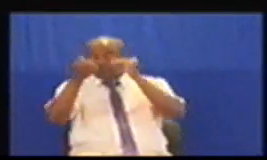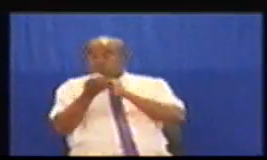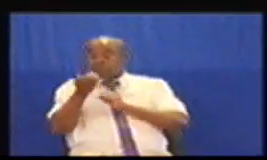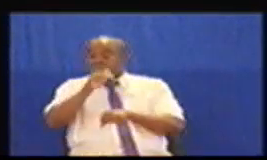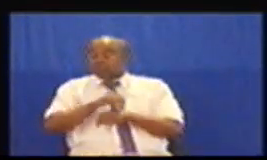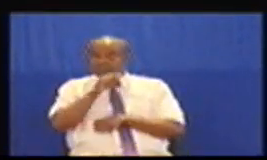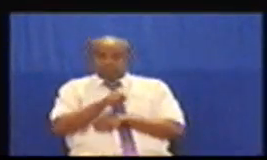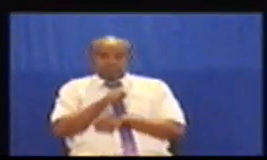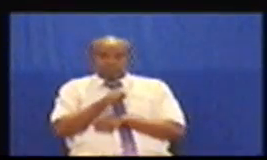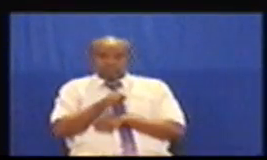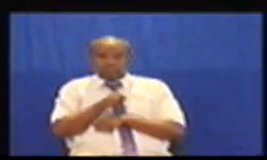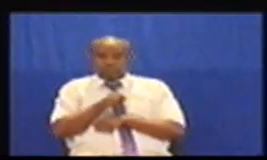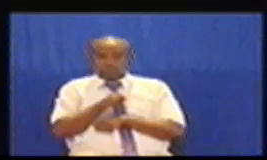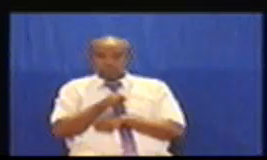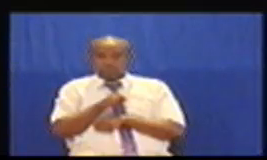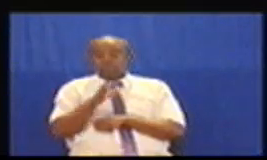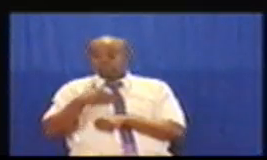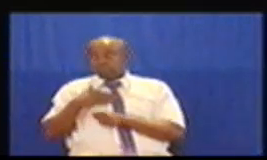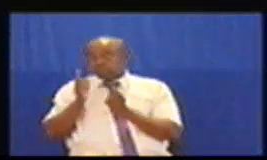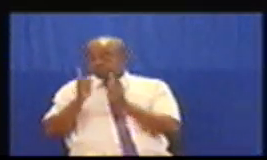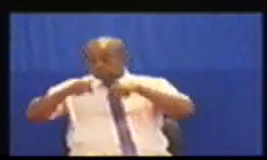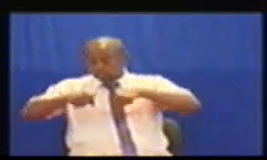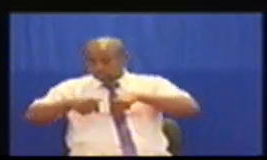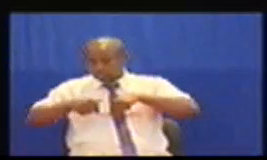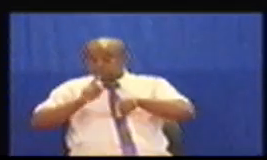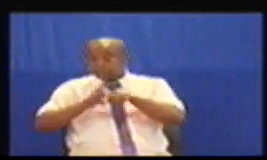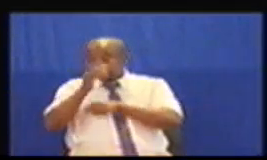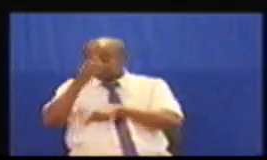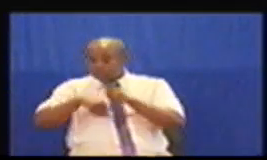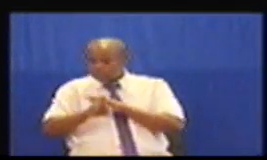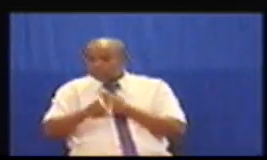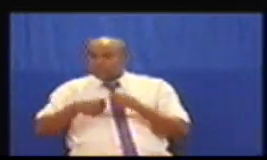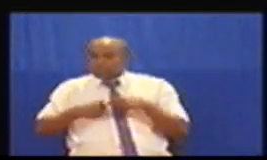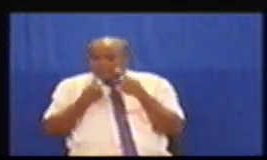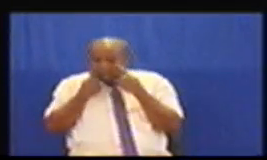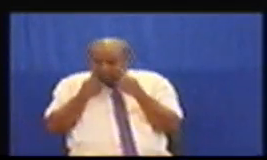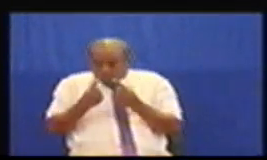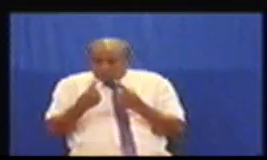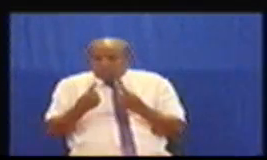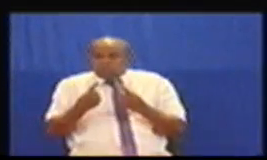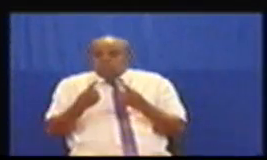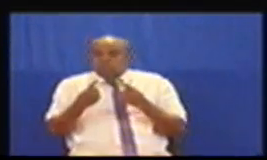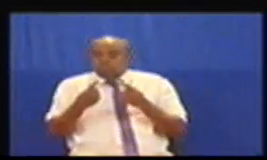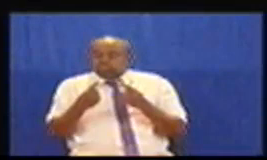ambayo mliikuta hapa nyinyi mnapoingia, na mimi nimeikuta kama mbunge kuingia